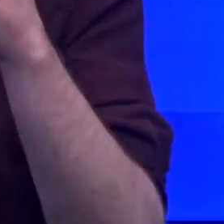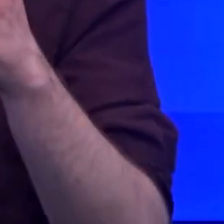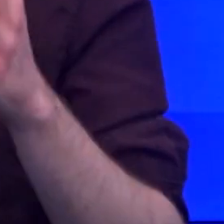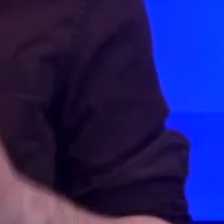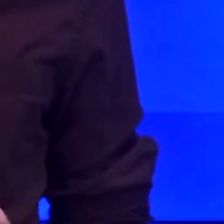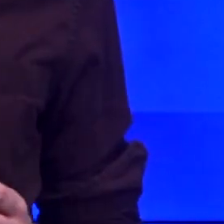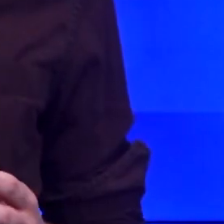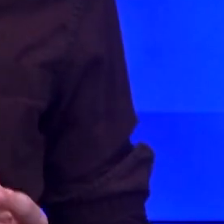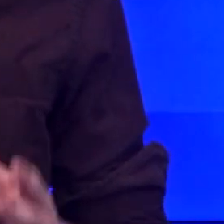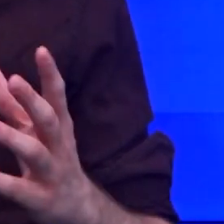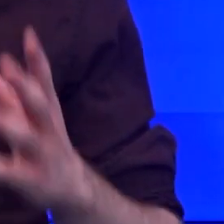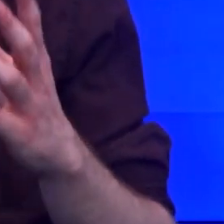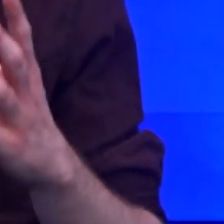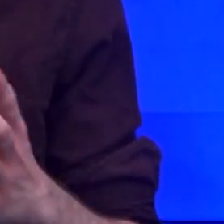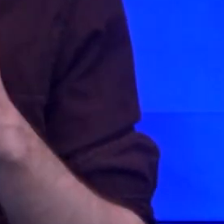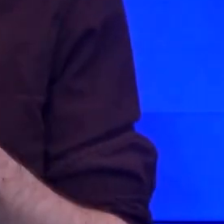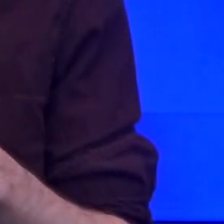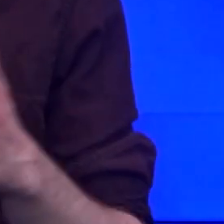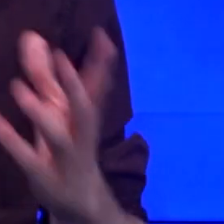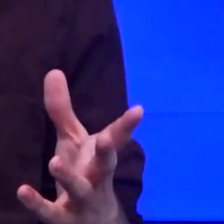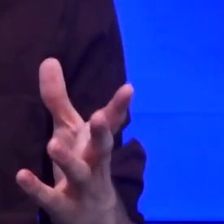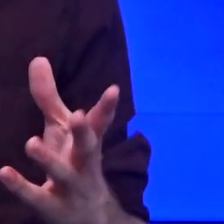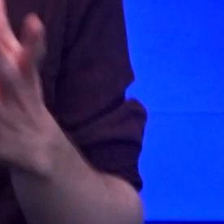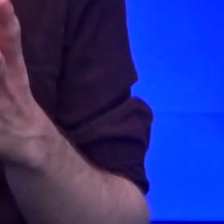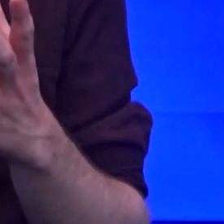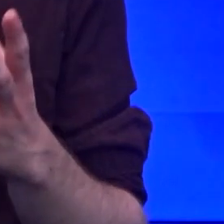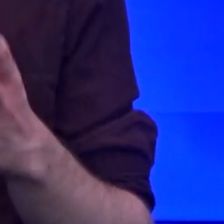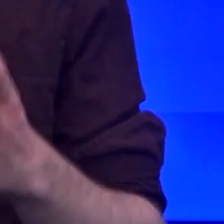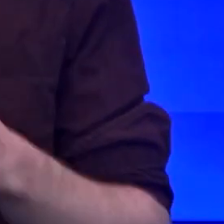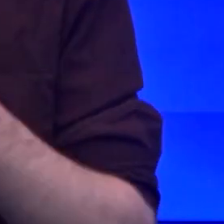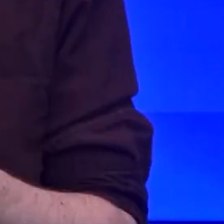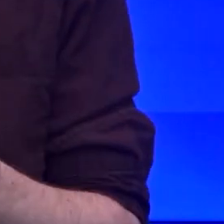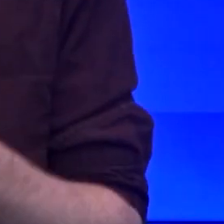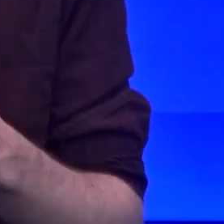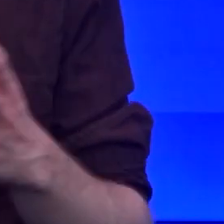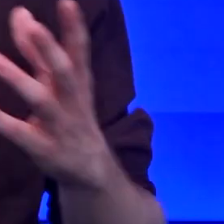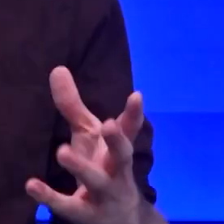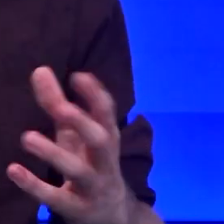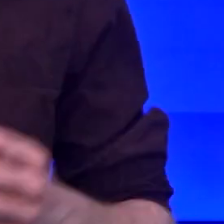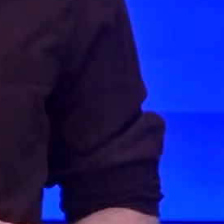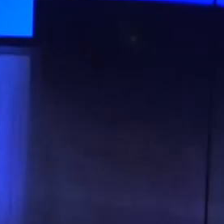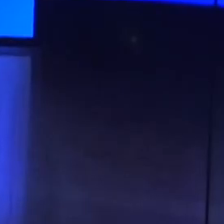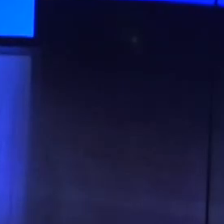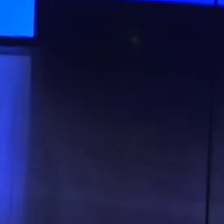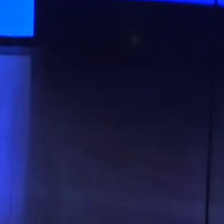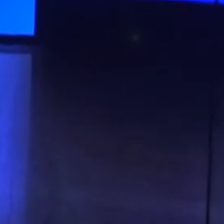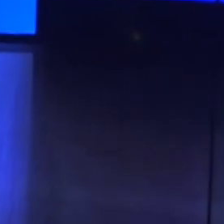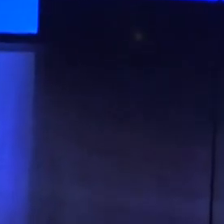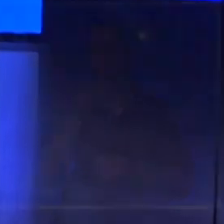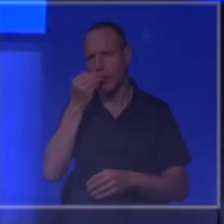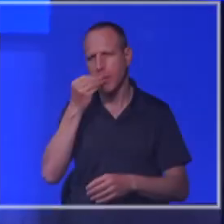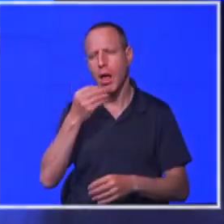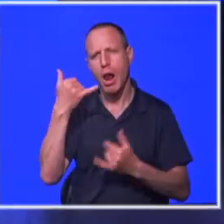במאה ה-18, אננסים היו פרי כל כך אקזוטי ויוקרתי, שהם שימשו בעיקר לקישוט ופחות למאכל. היום הם